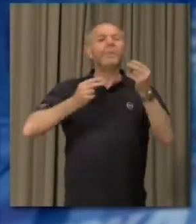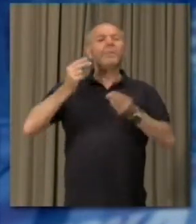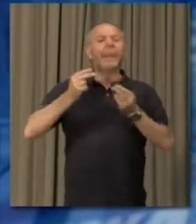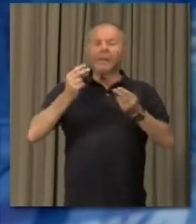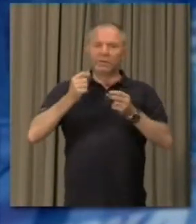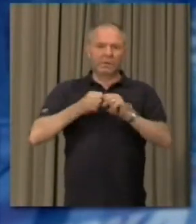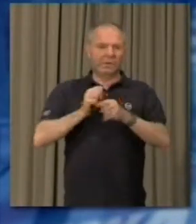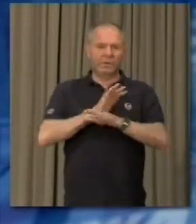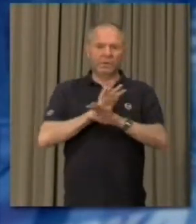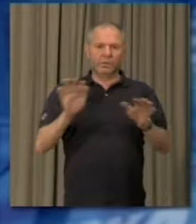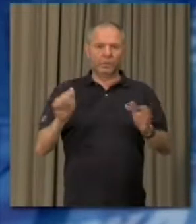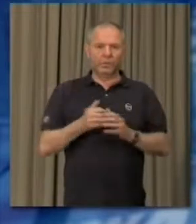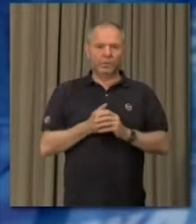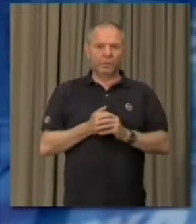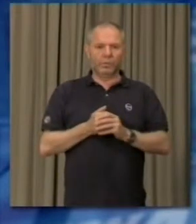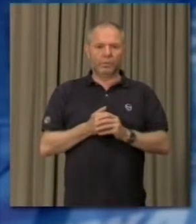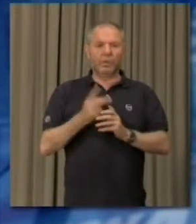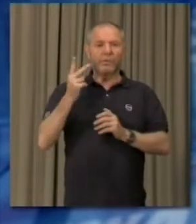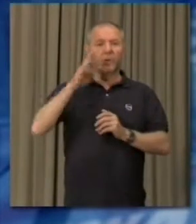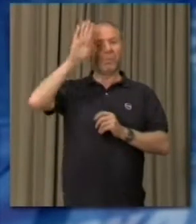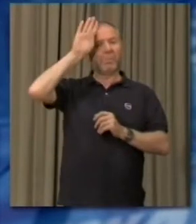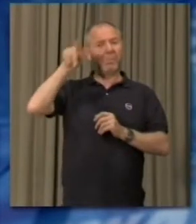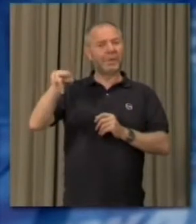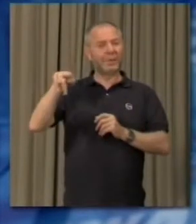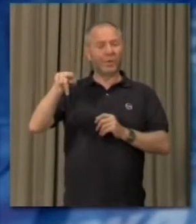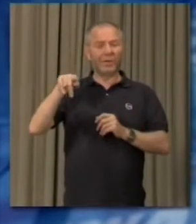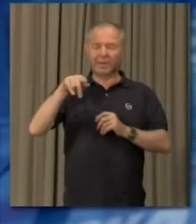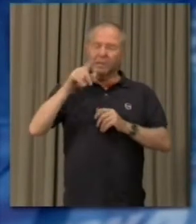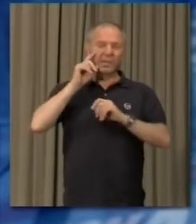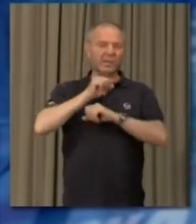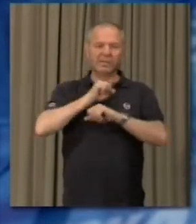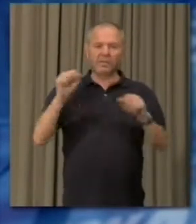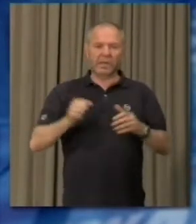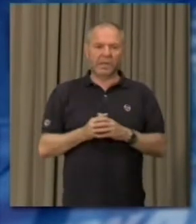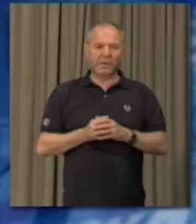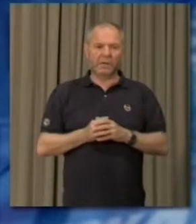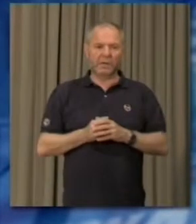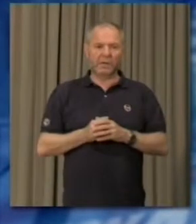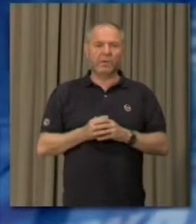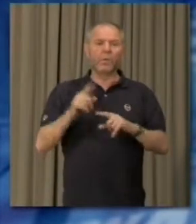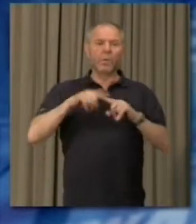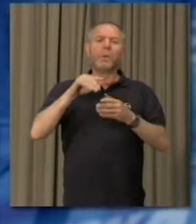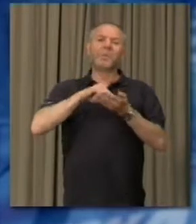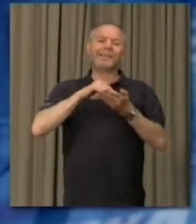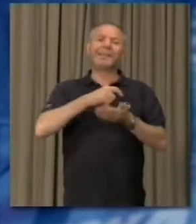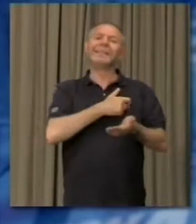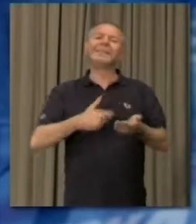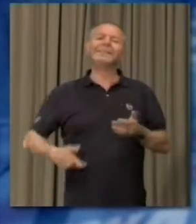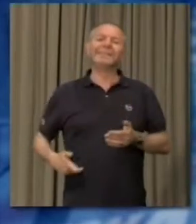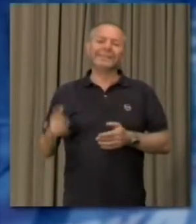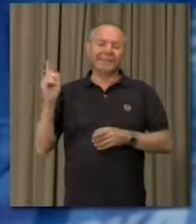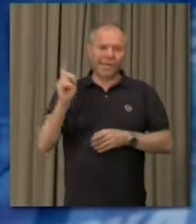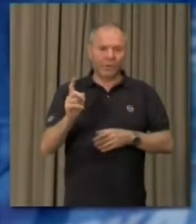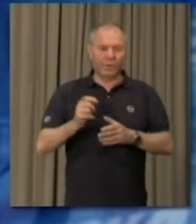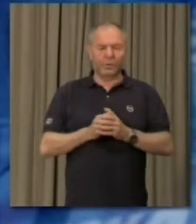totalmente distrutta. Disperazione da parte del titolare, signor Carlo Capra, che è qui presente. C'è presente anche il sindaco Alberto Gusmeroli, che ha voluto